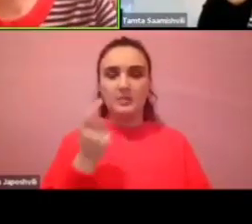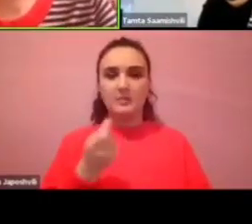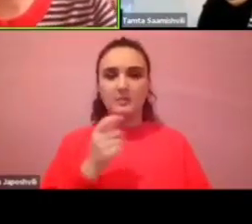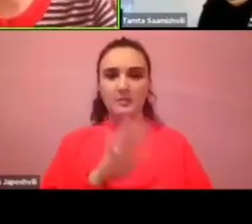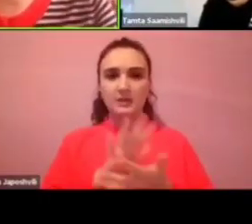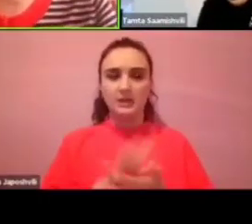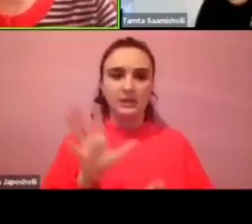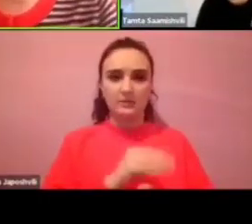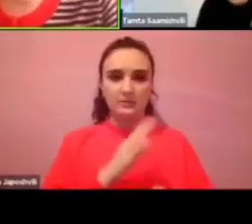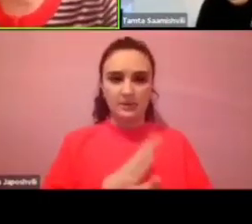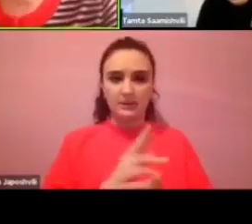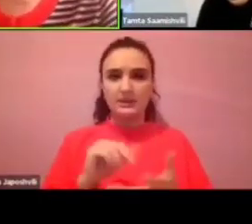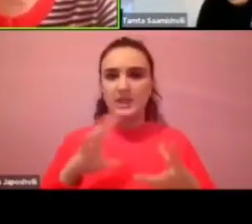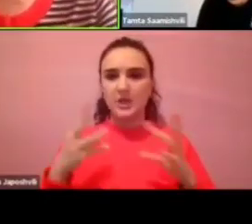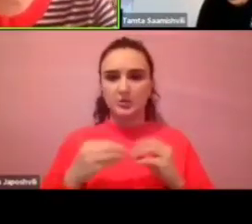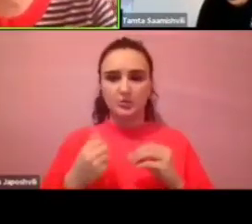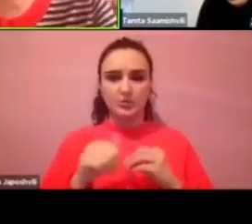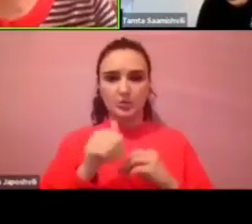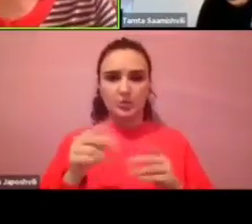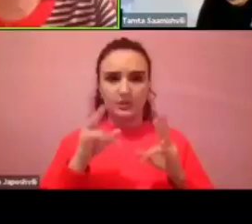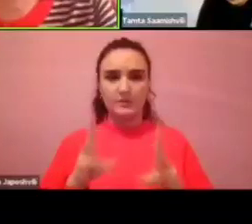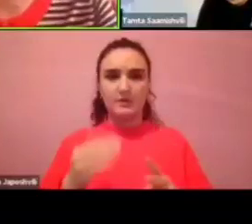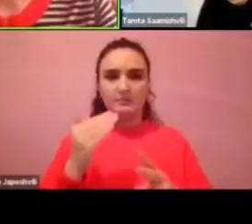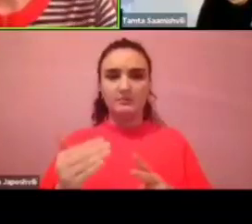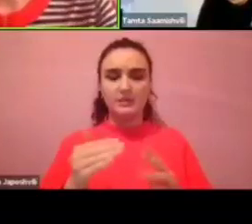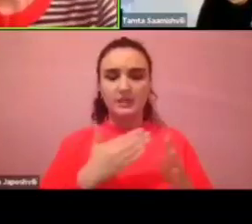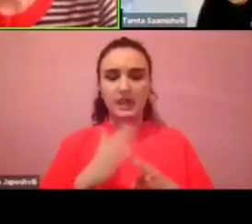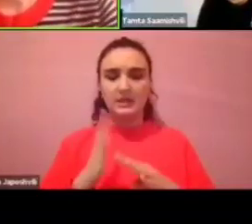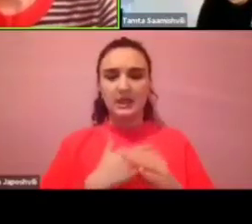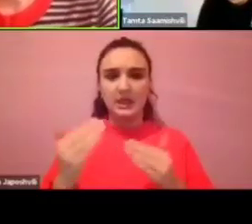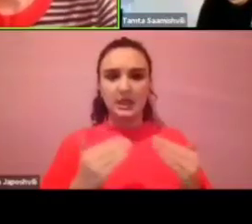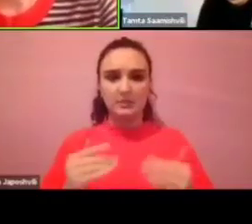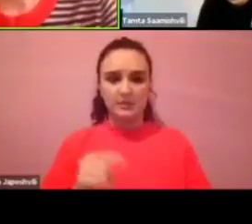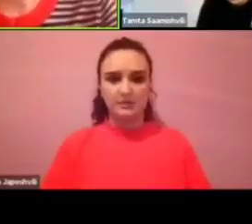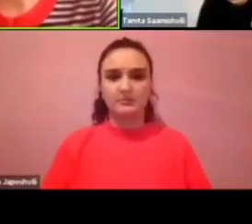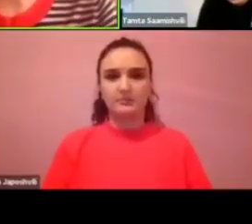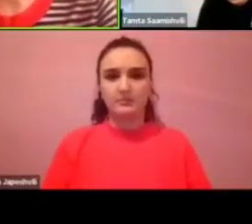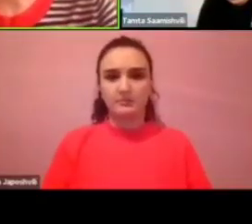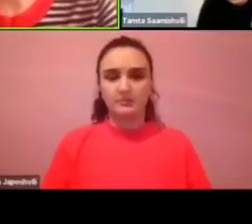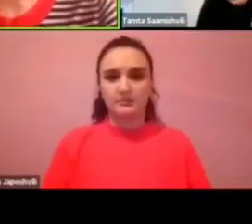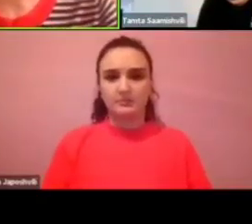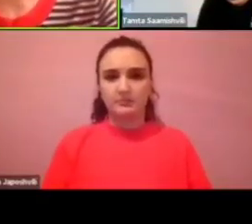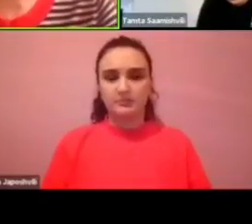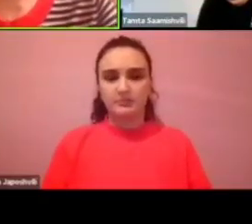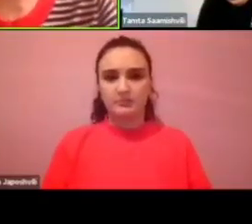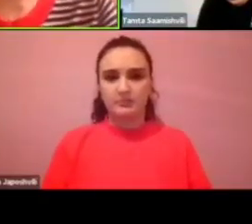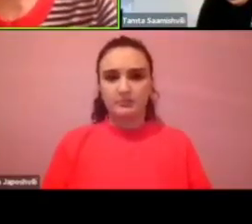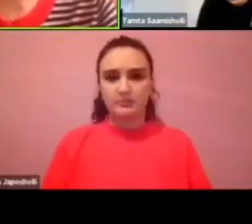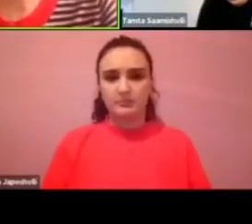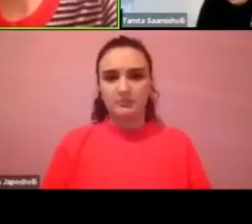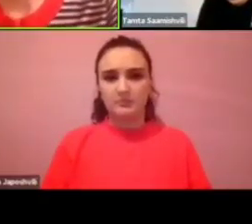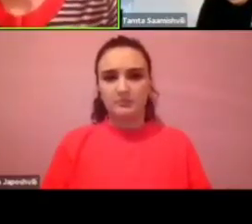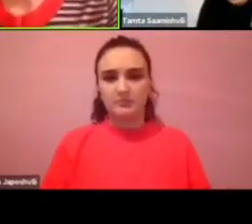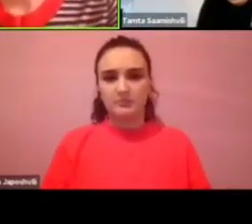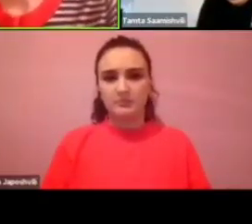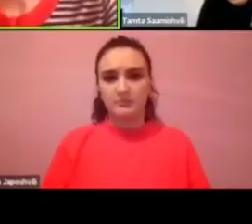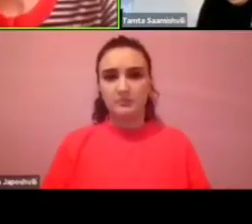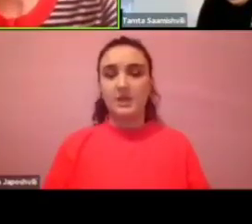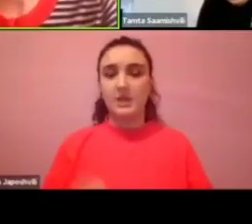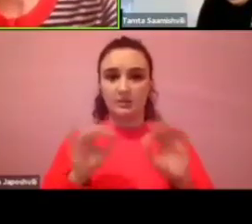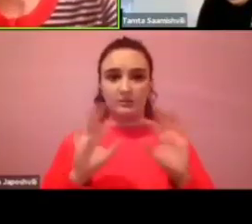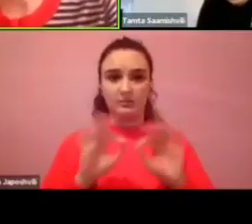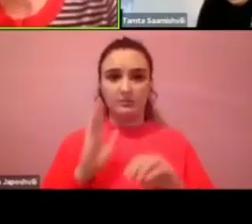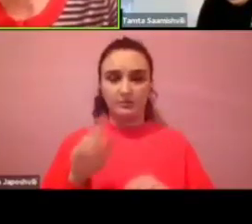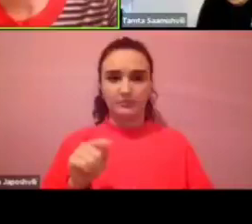ბაქტერიებია ესენი და საერთოდ როგორ ხდება მისი განლაგება? ამაზე გესაუბრებით ეხლა